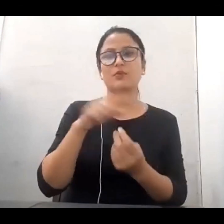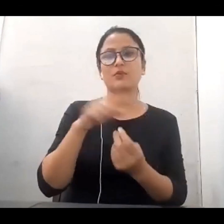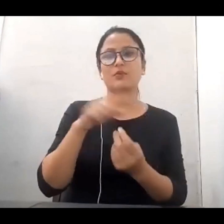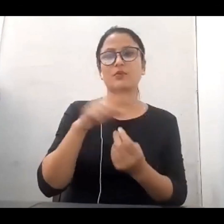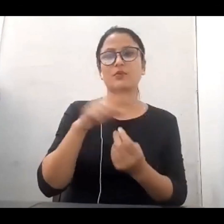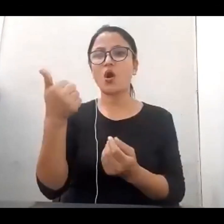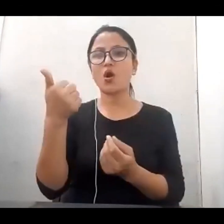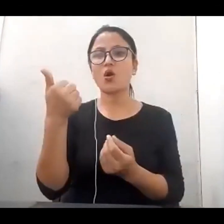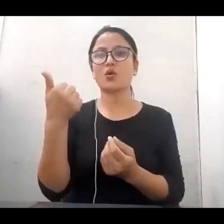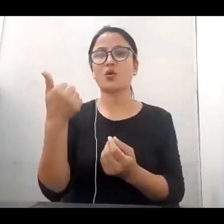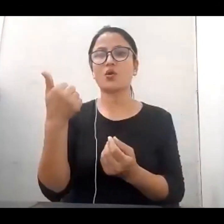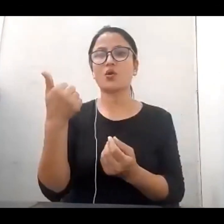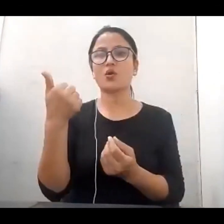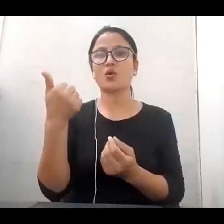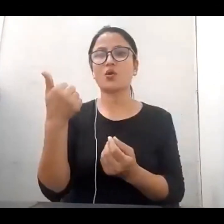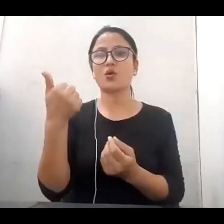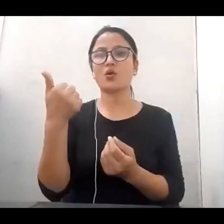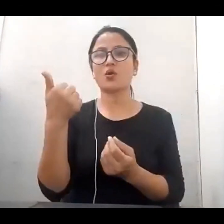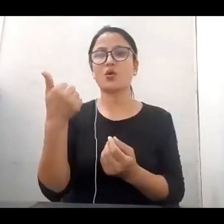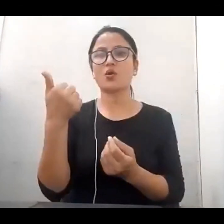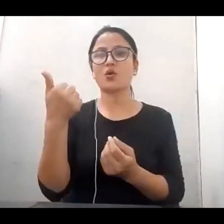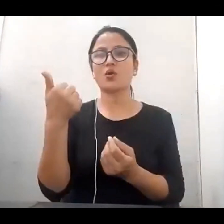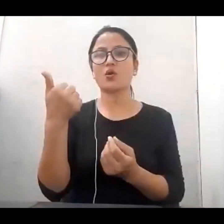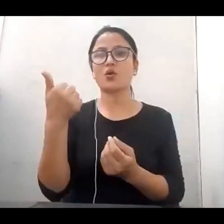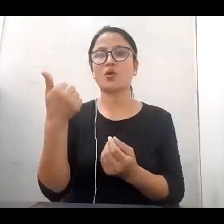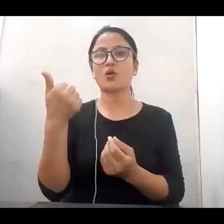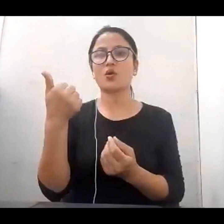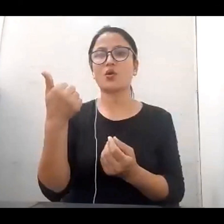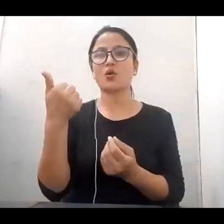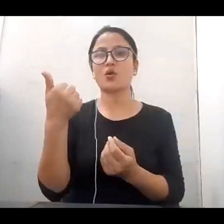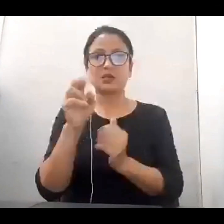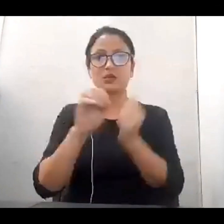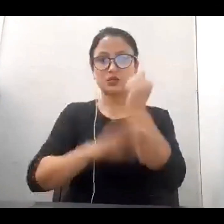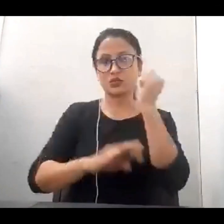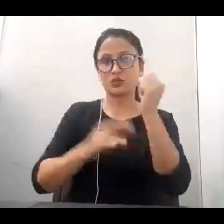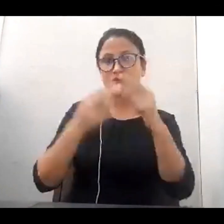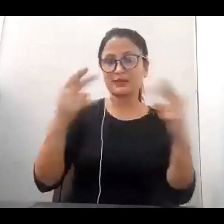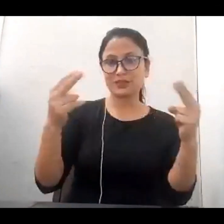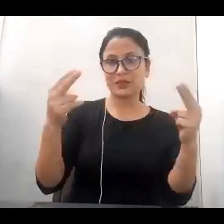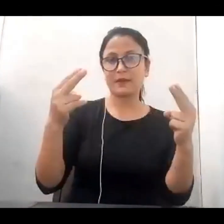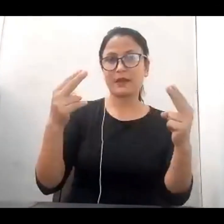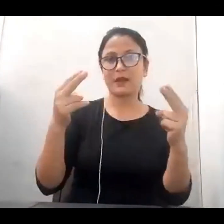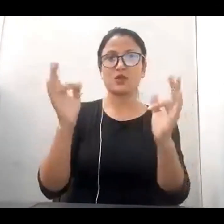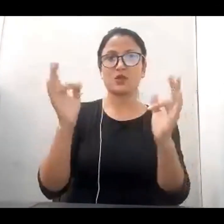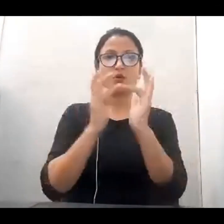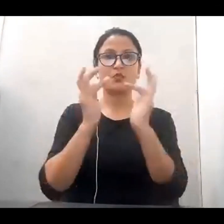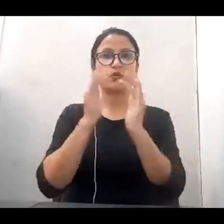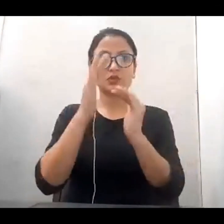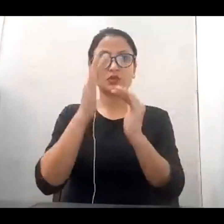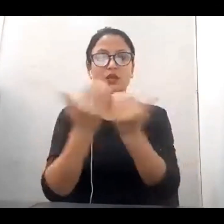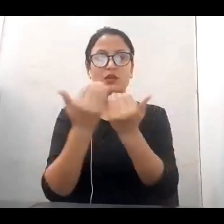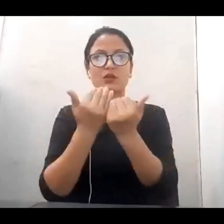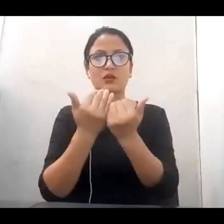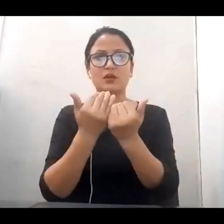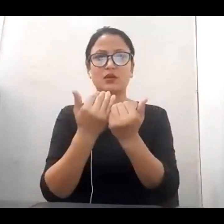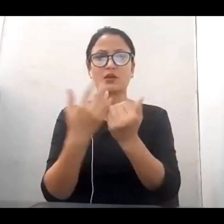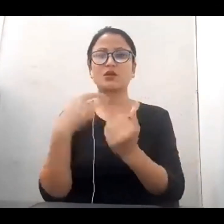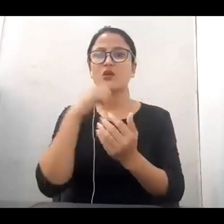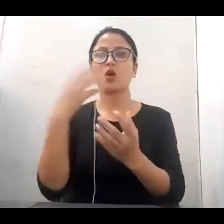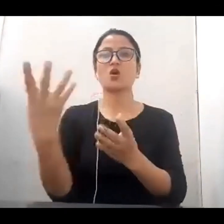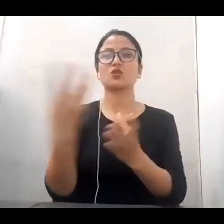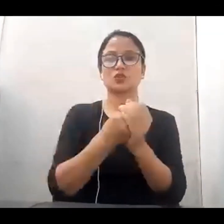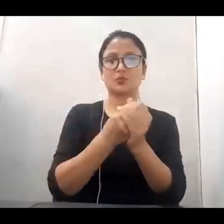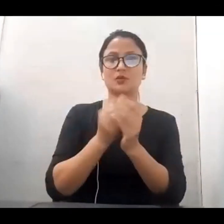बुझ्नको बुझाएको लेभलमा आज कतिपय स्रोत साधन यो के अरे यो भर्चुअल कुराले गर्दाखेरि नसमेटेका कुराहरू त्यो बेला